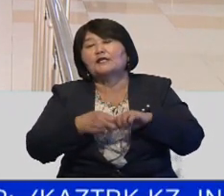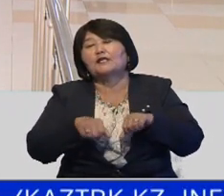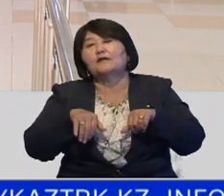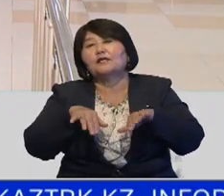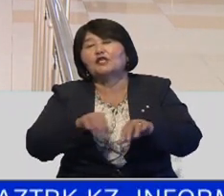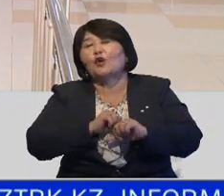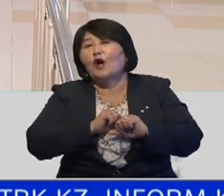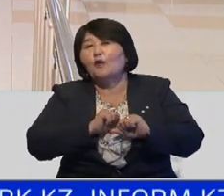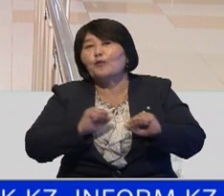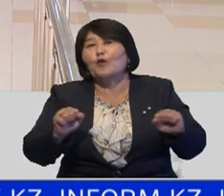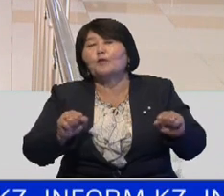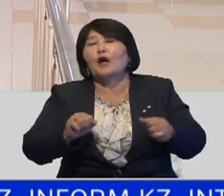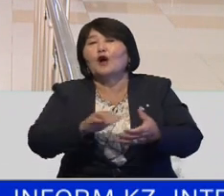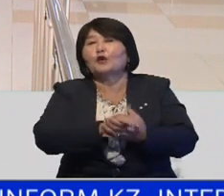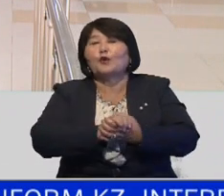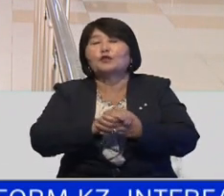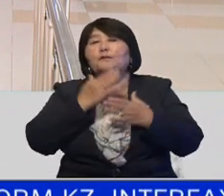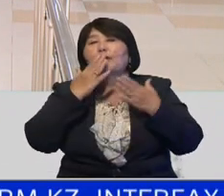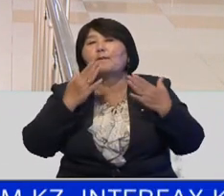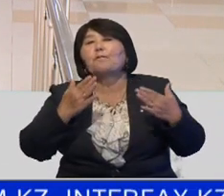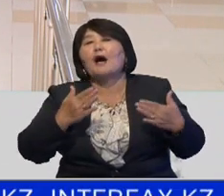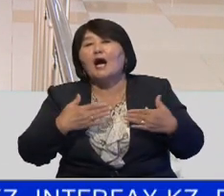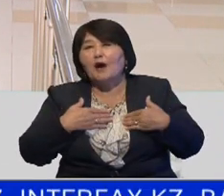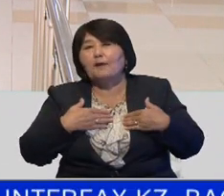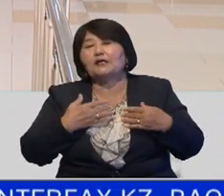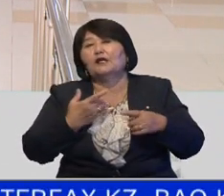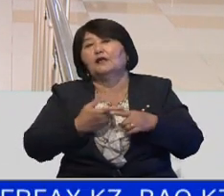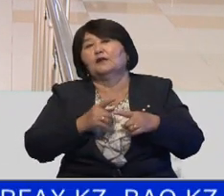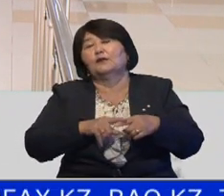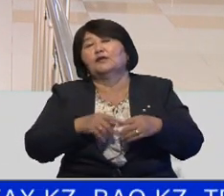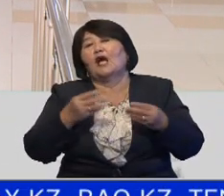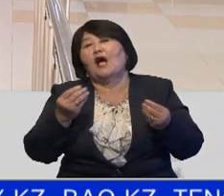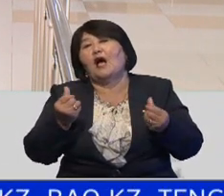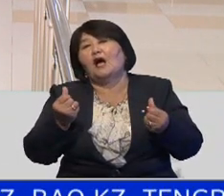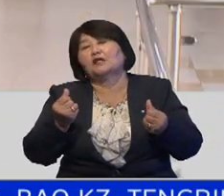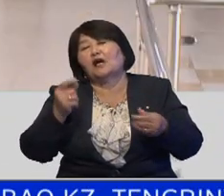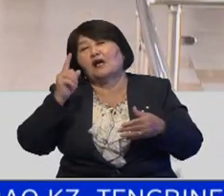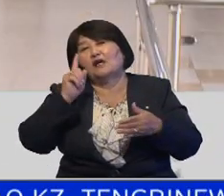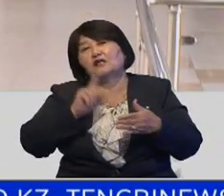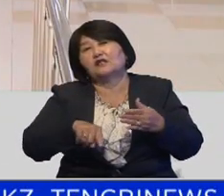болмайды. Достық пен махаббат, оны мысалы ақша мәселесі бар